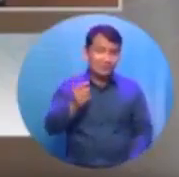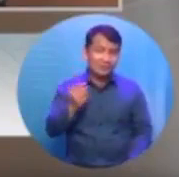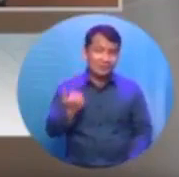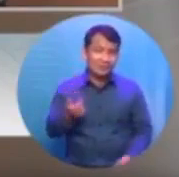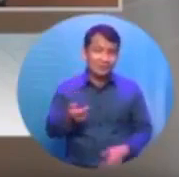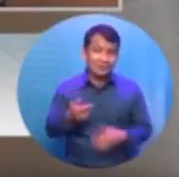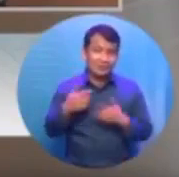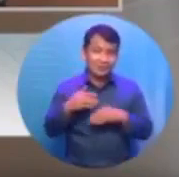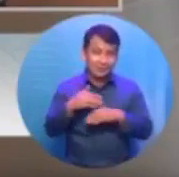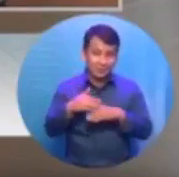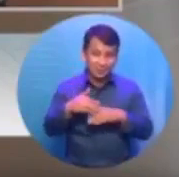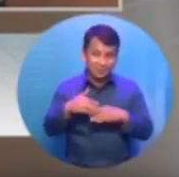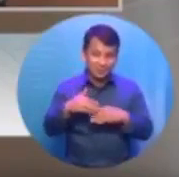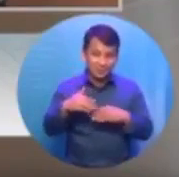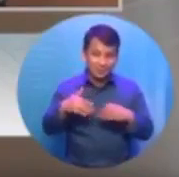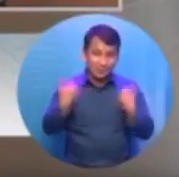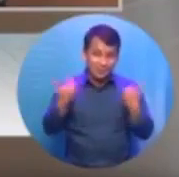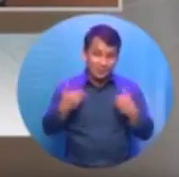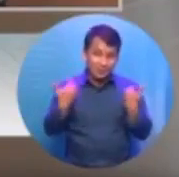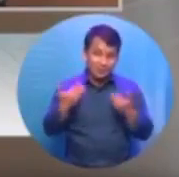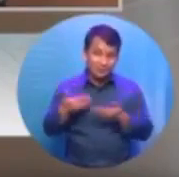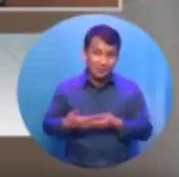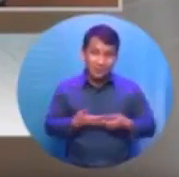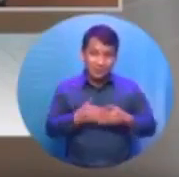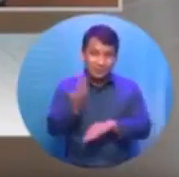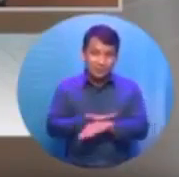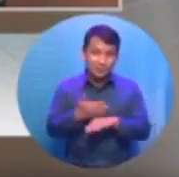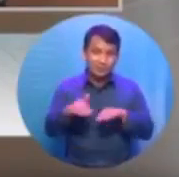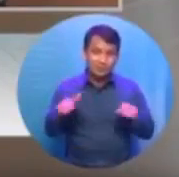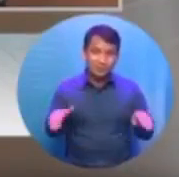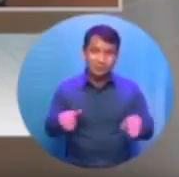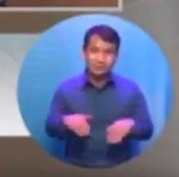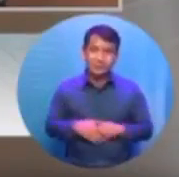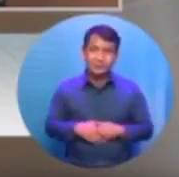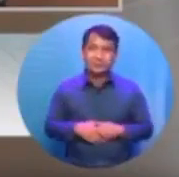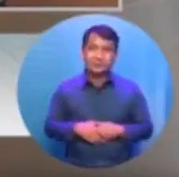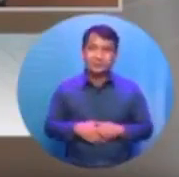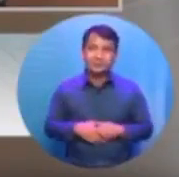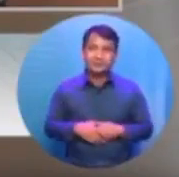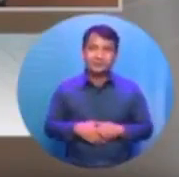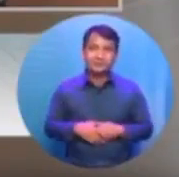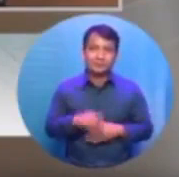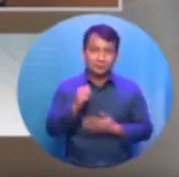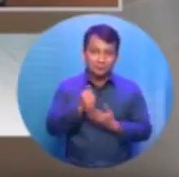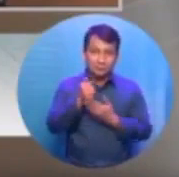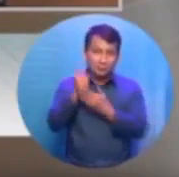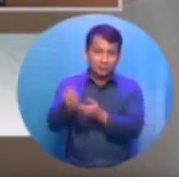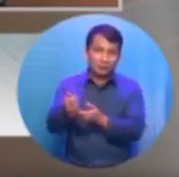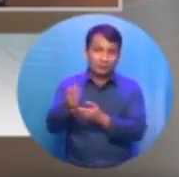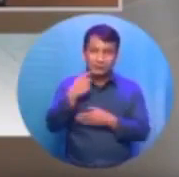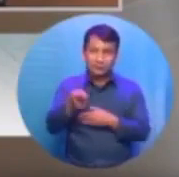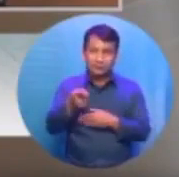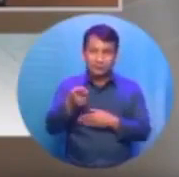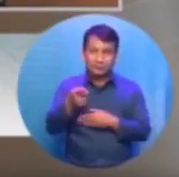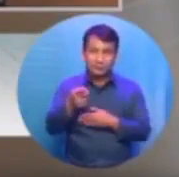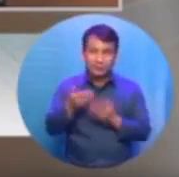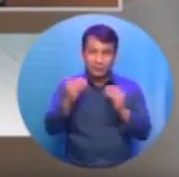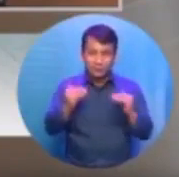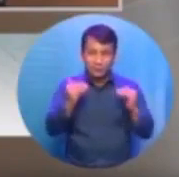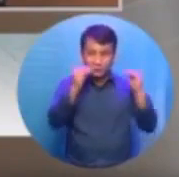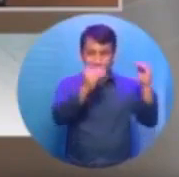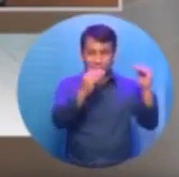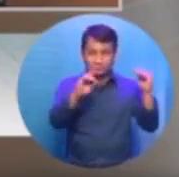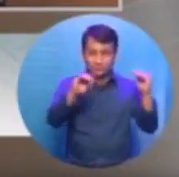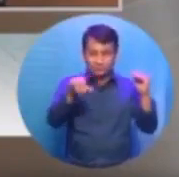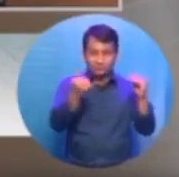Naku, babata pa ng mga anak nyo. Grabe. Ay, nako. Okay, well, sir, tutulungan po namin si madam na iakyat sa